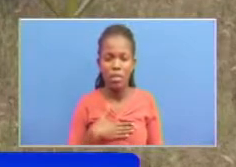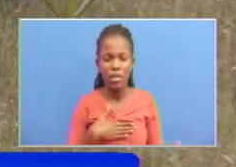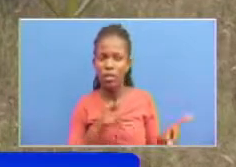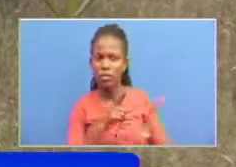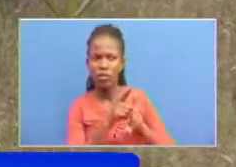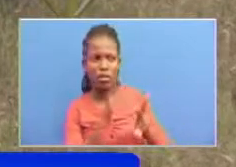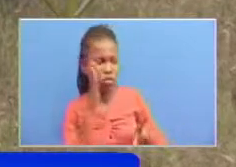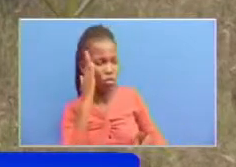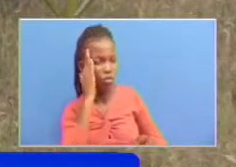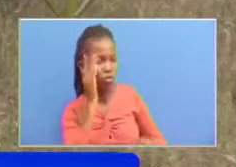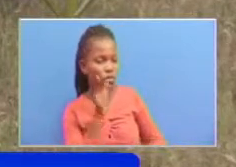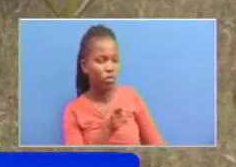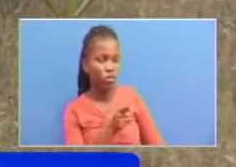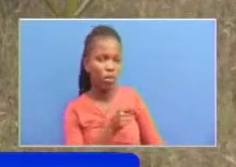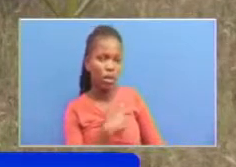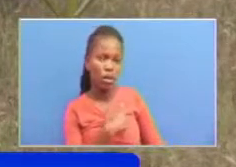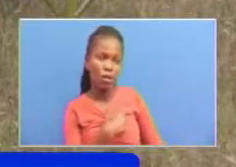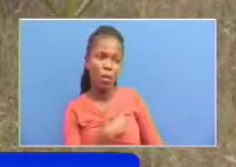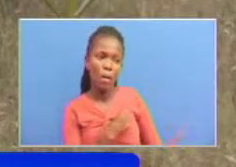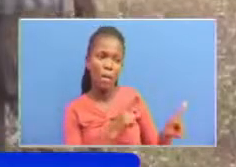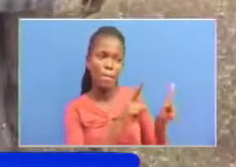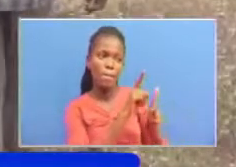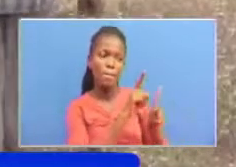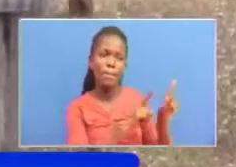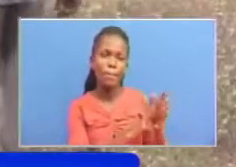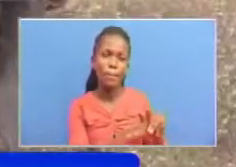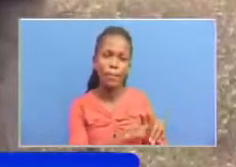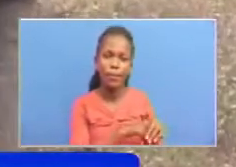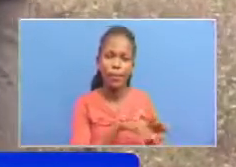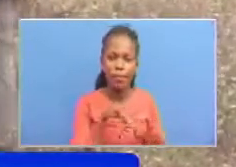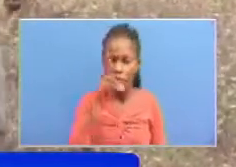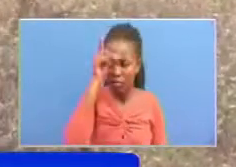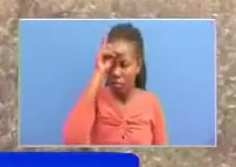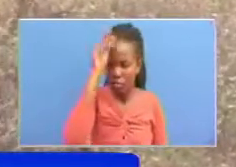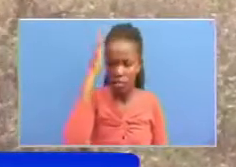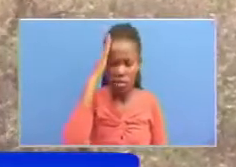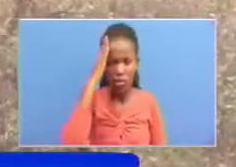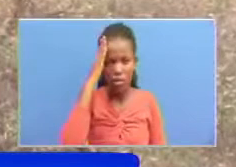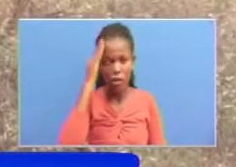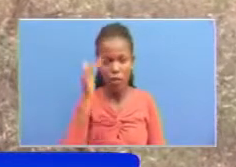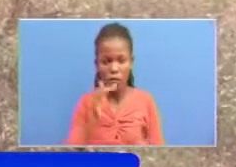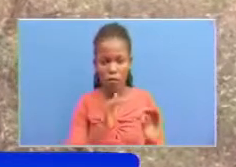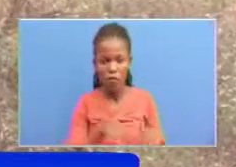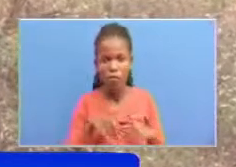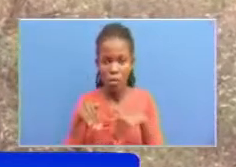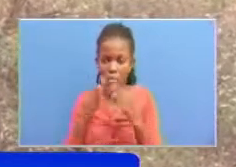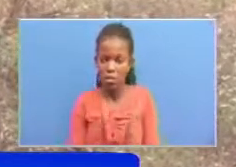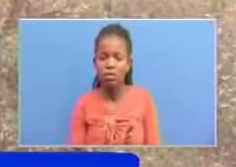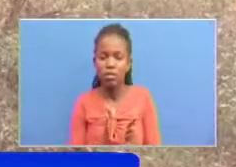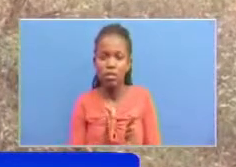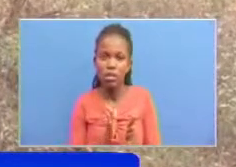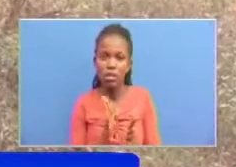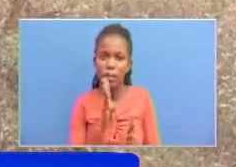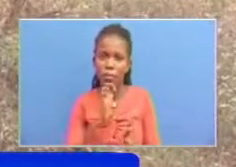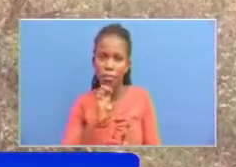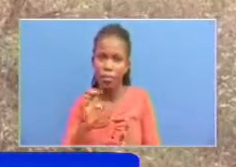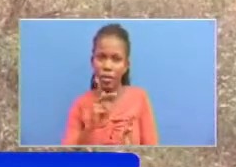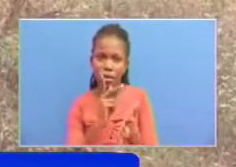sio ni ii. Nitumienda ya tu sia kwa na kulikanduwa ni kukumana na mwema aimima kuwithi ya nzuki ii na kweka unenanya na